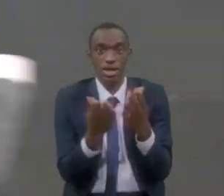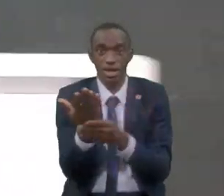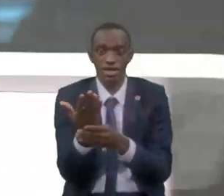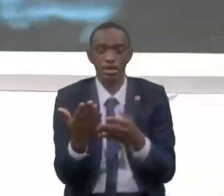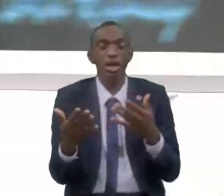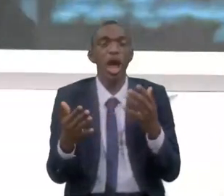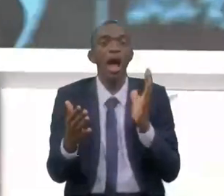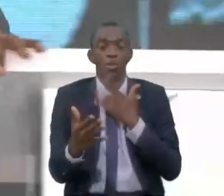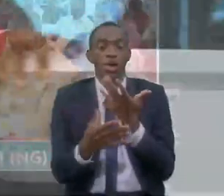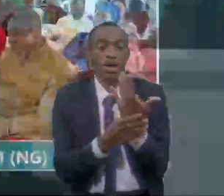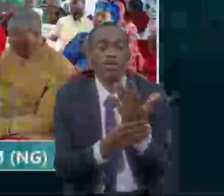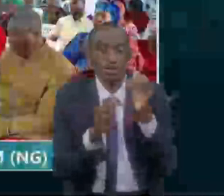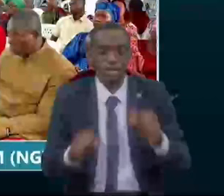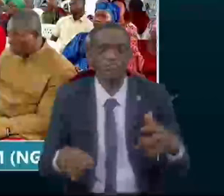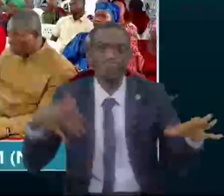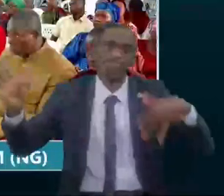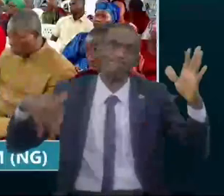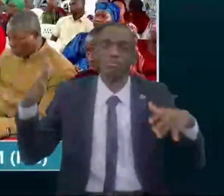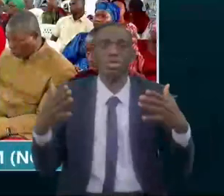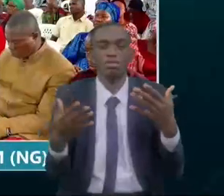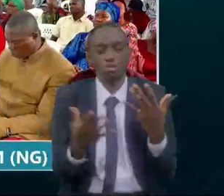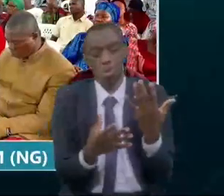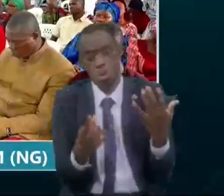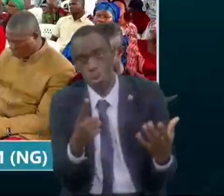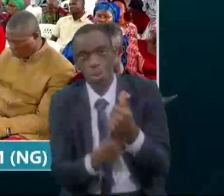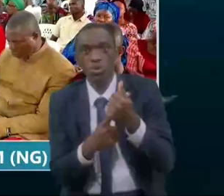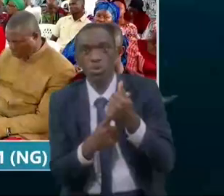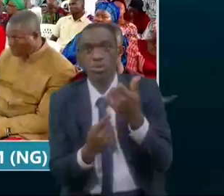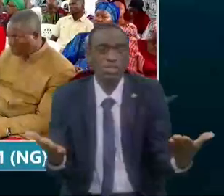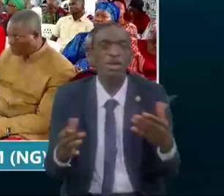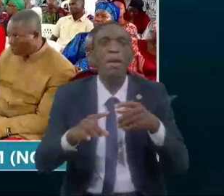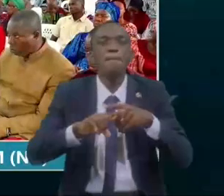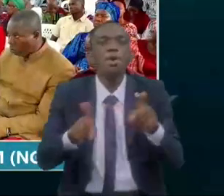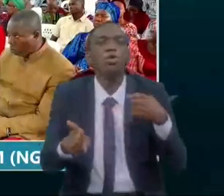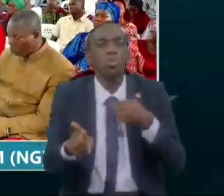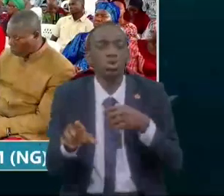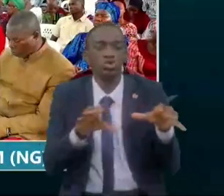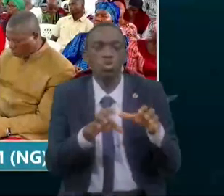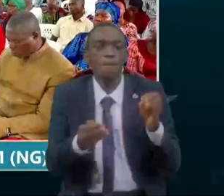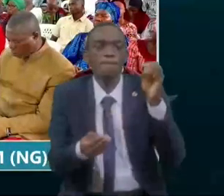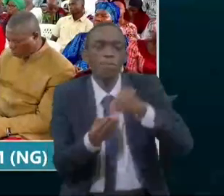peuvent gérer des choses. Mais vous faites plus d'activités